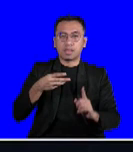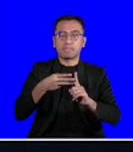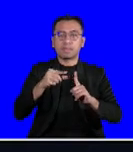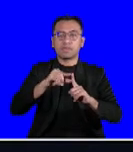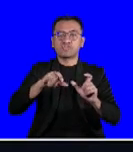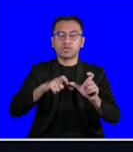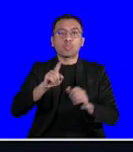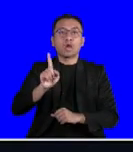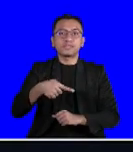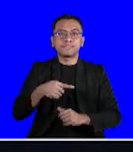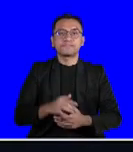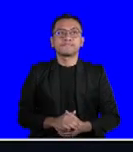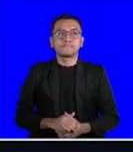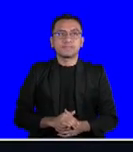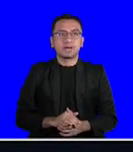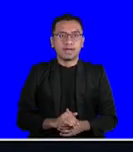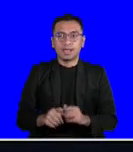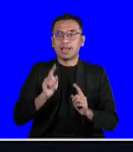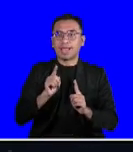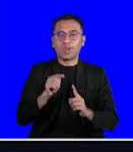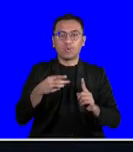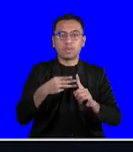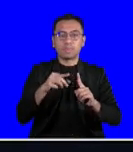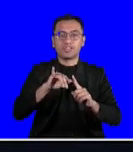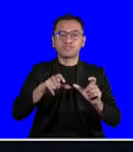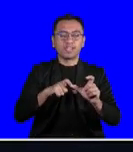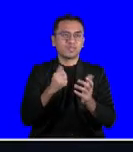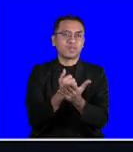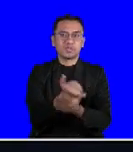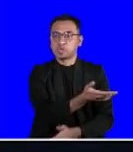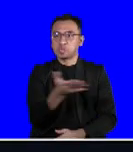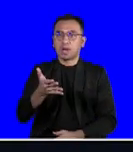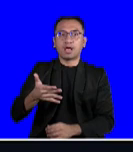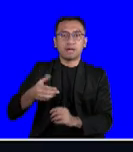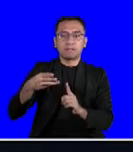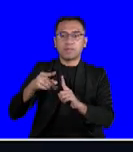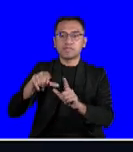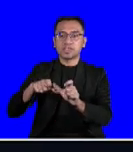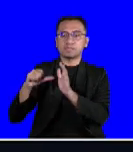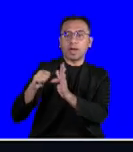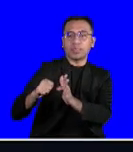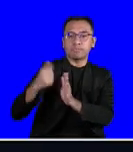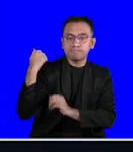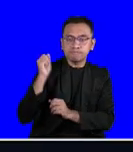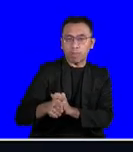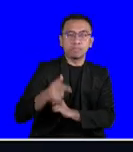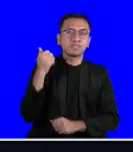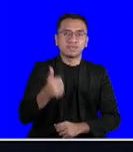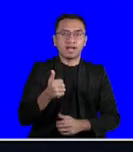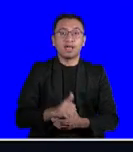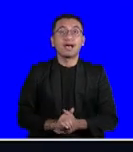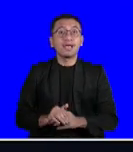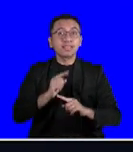kesehatan, pada umumnya dapat semuanya ditanggung oleh BPJS. Namun jika Anda masih merasa kurang atau jika